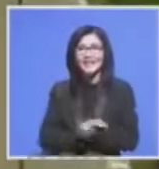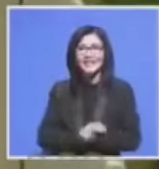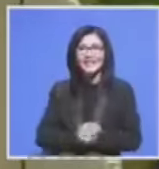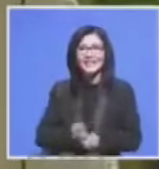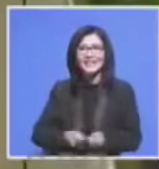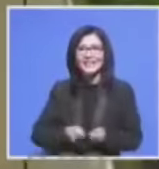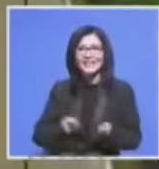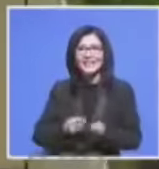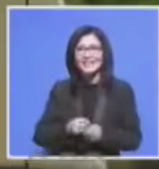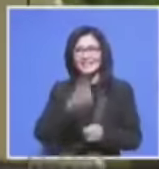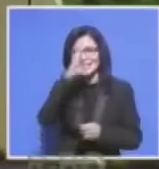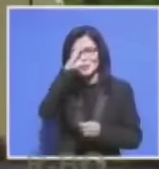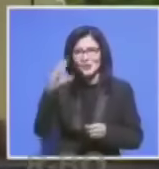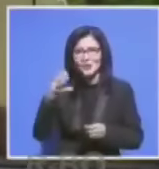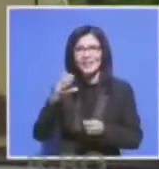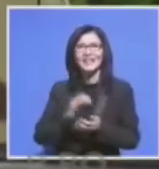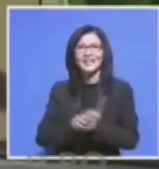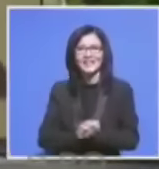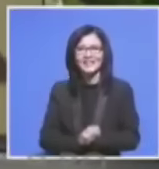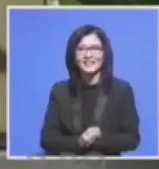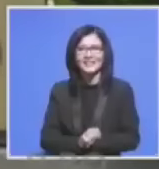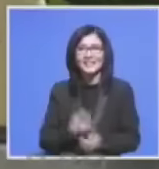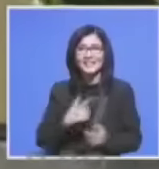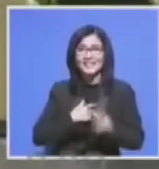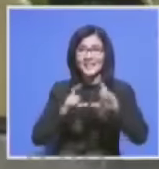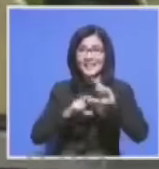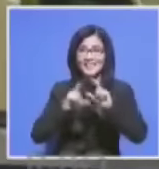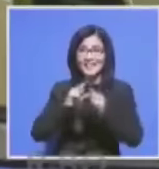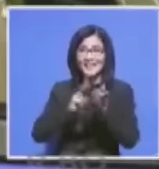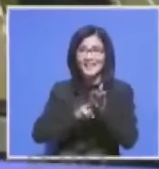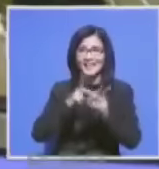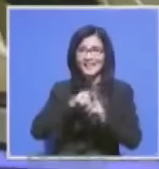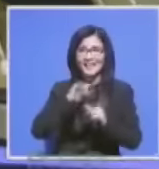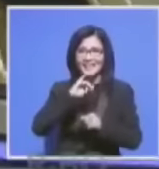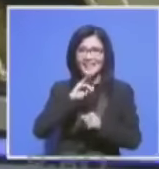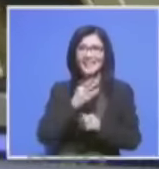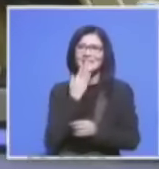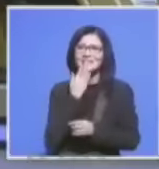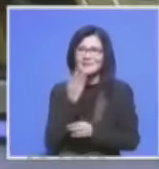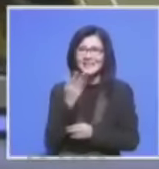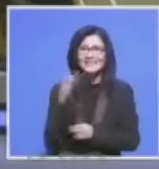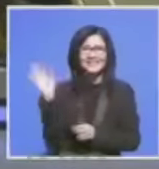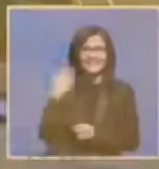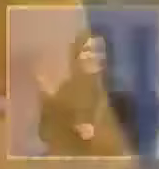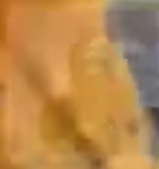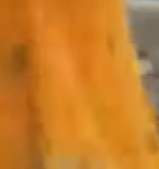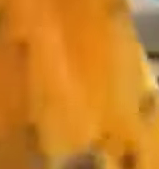redaksi sore pukul 16.15 waktu Indonesia Barat. Saya Lianita Ruhyat, sampai jumpa.